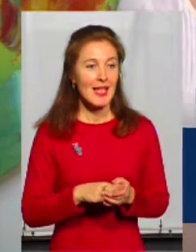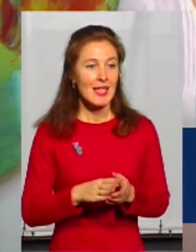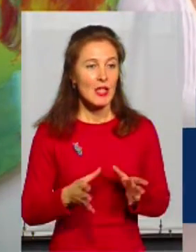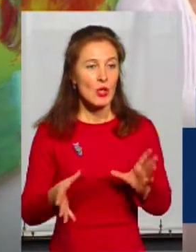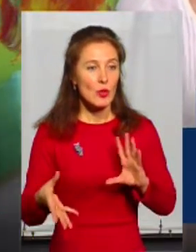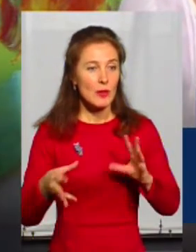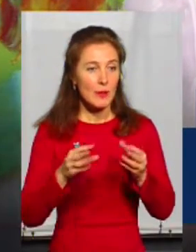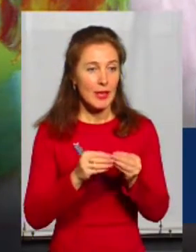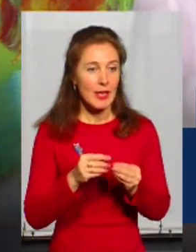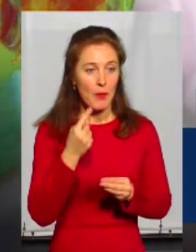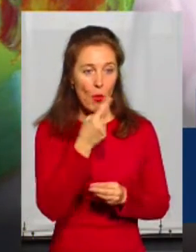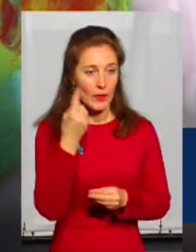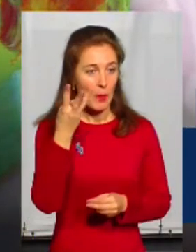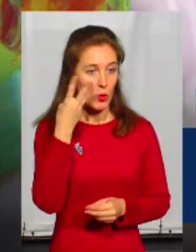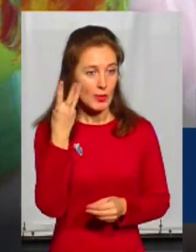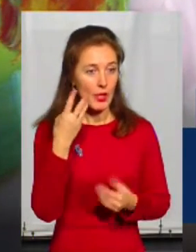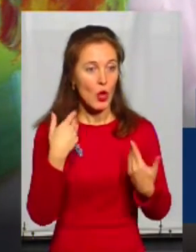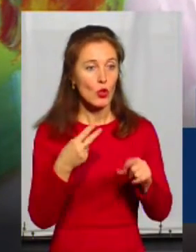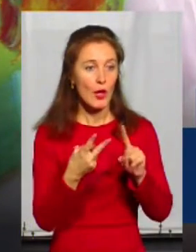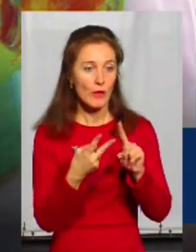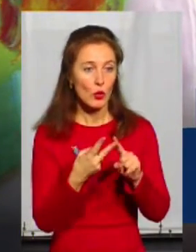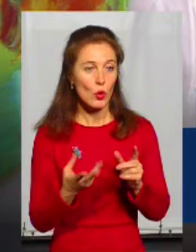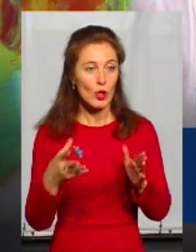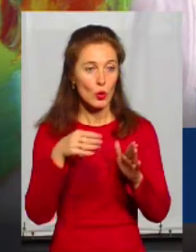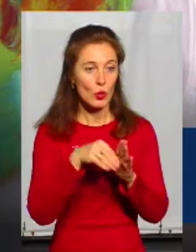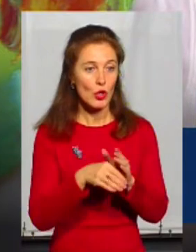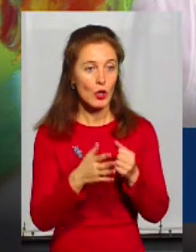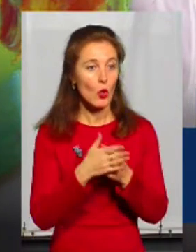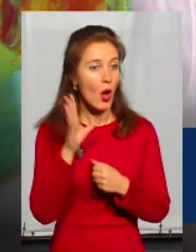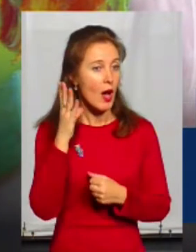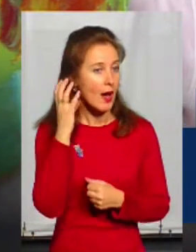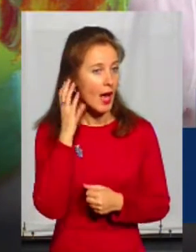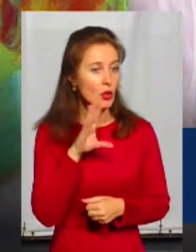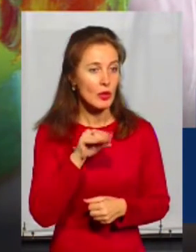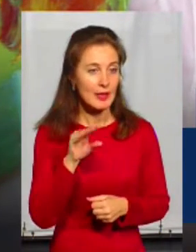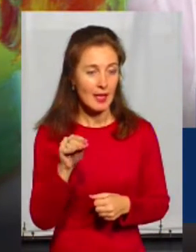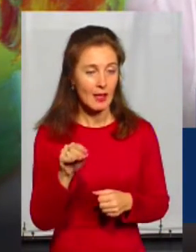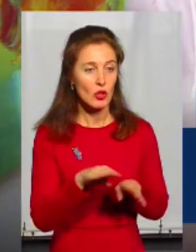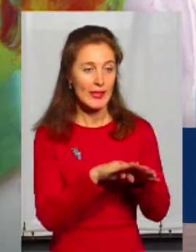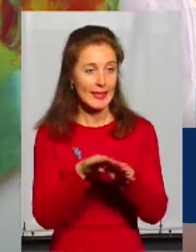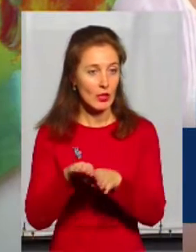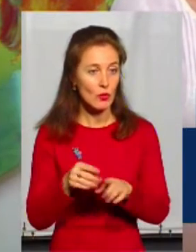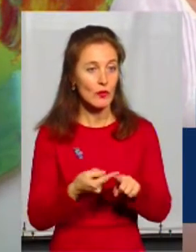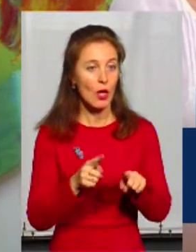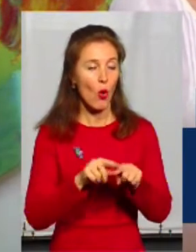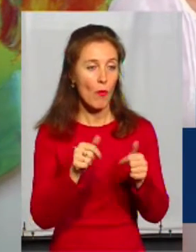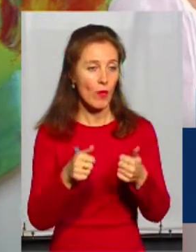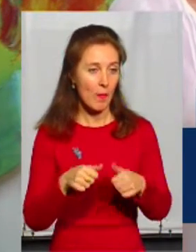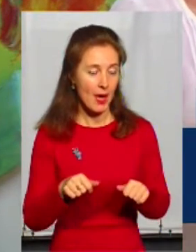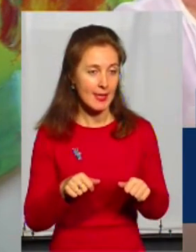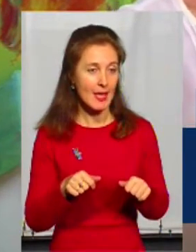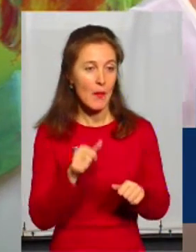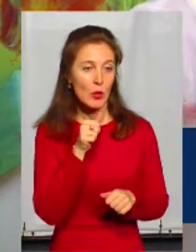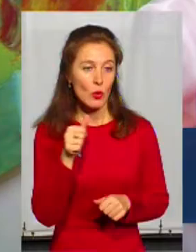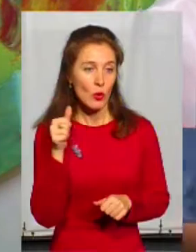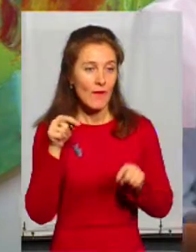мовник «Поділля» вже вдруге долучається до радіодиктанту національної єдності саме в такому форматі. Минулого року саме